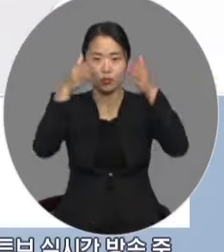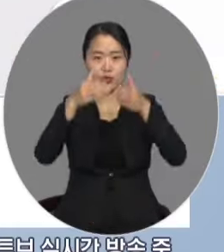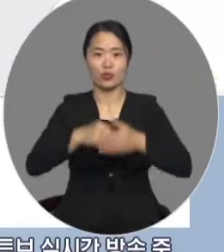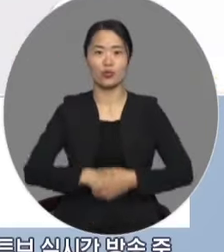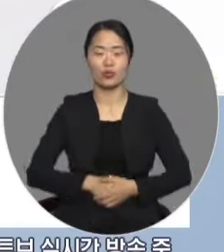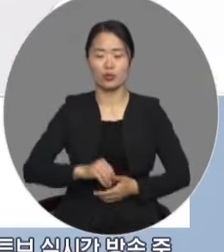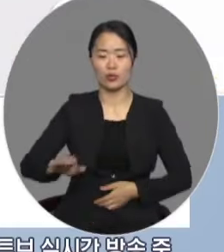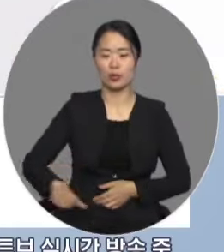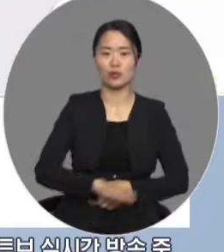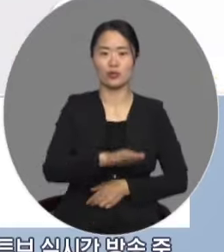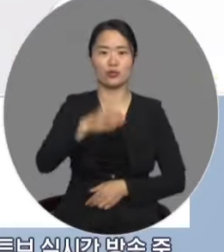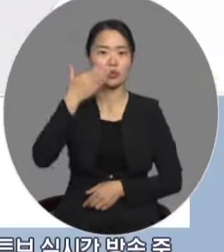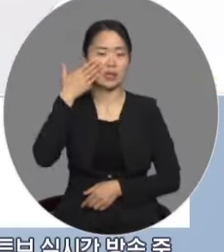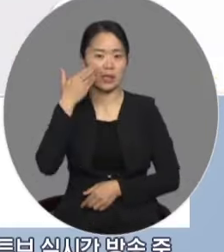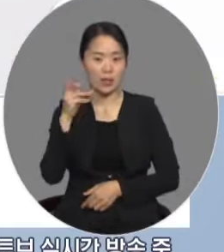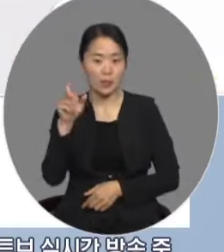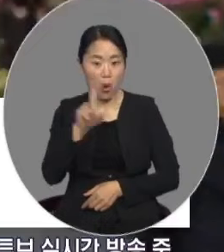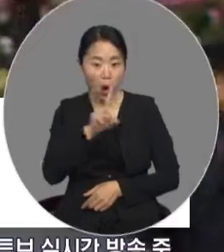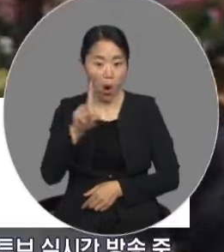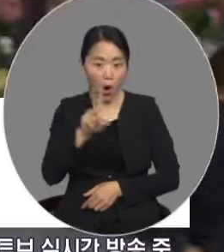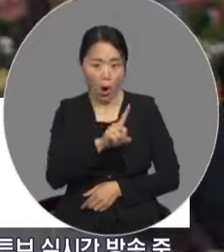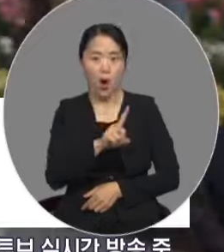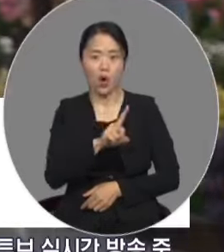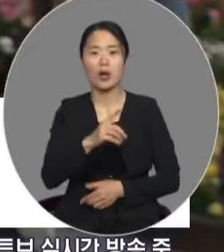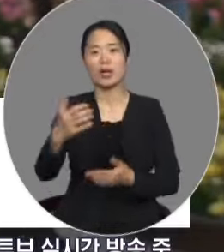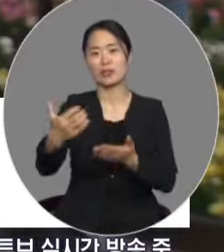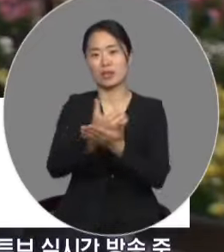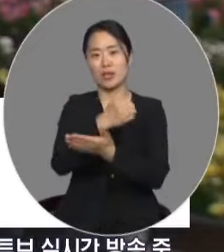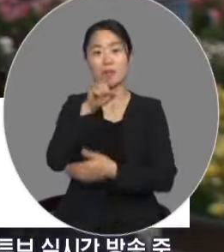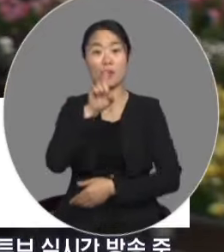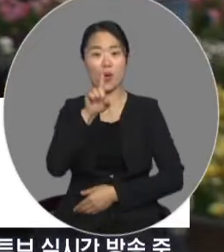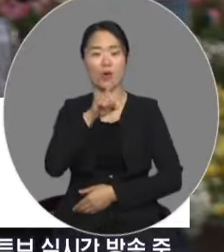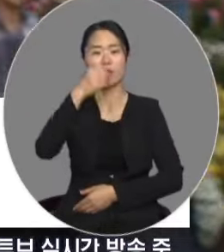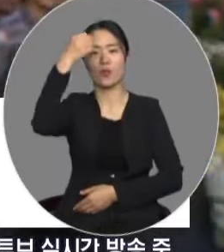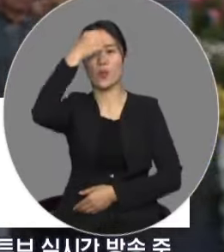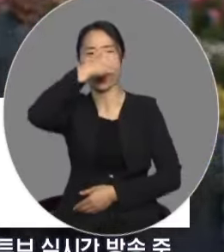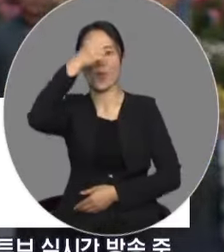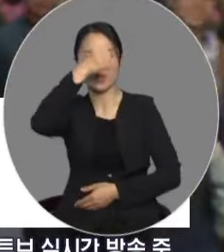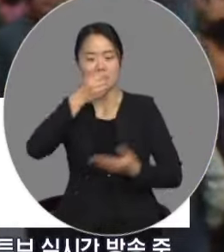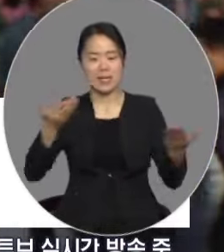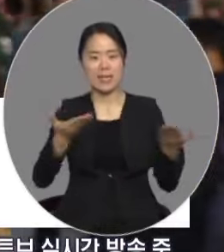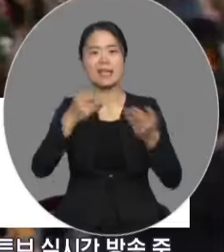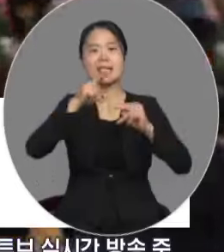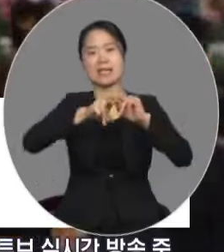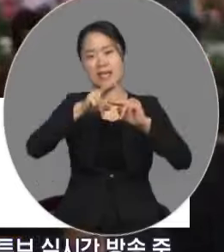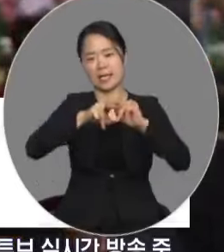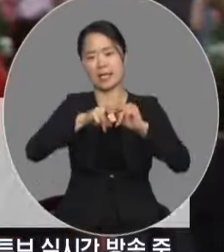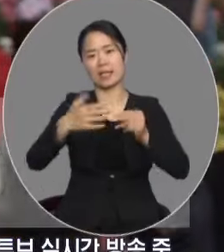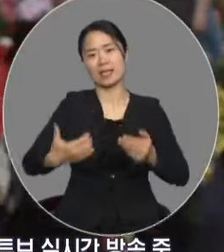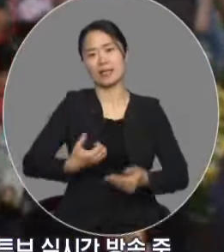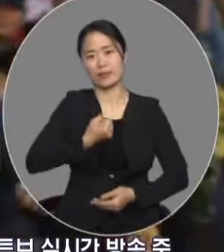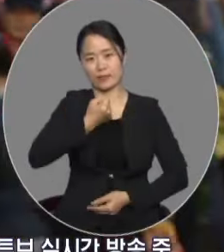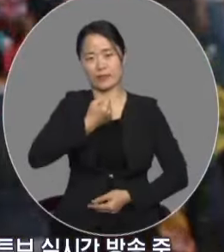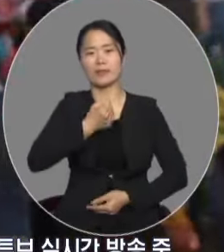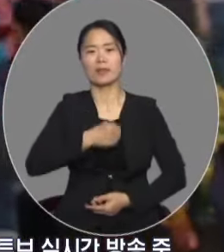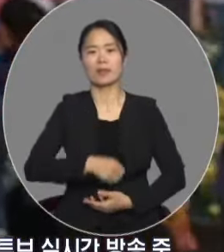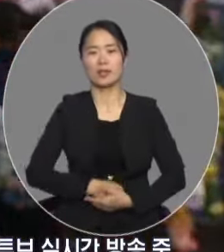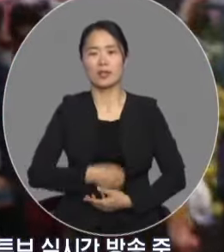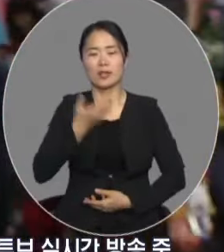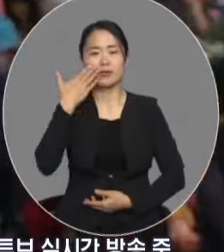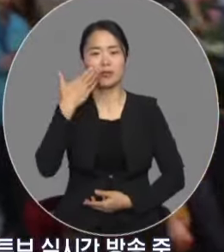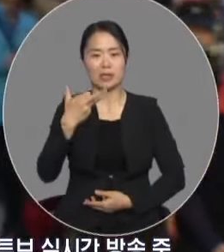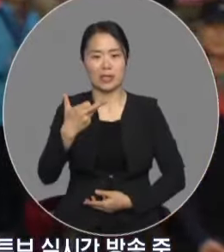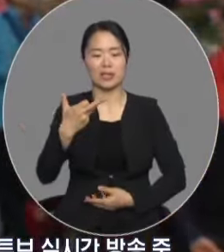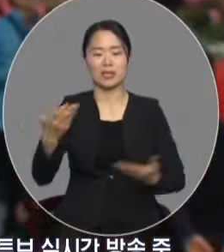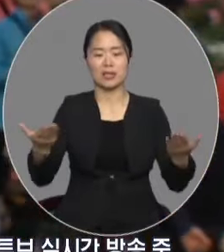저희들 울산은 뭘, 무슨 열매를 따먹느냐. 바로 고급 일자리를 우리는 챙길 것입니다. 그래서 네. 울산이